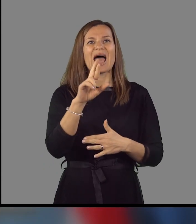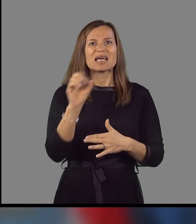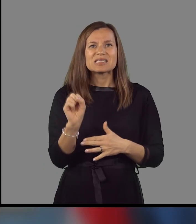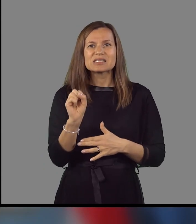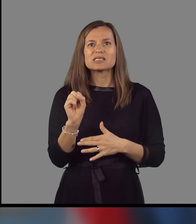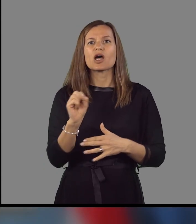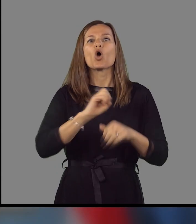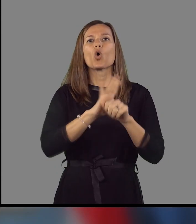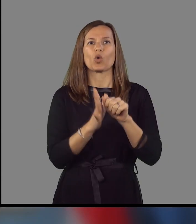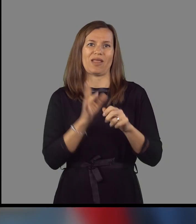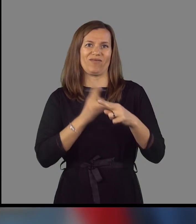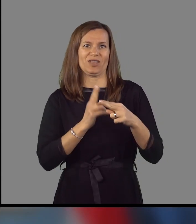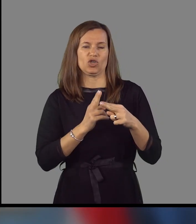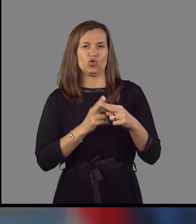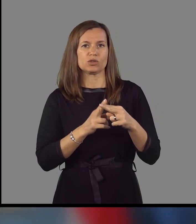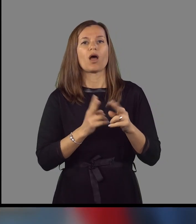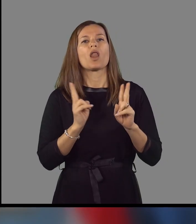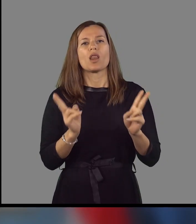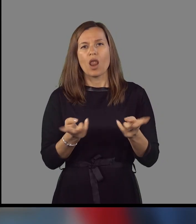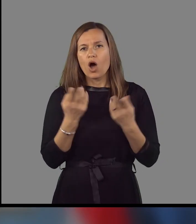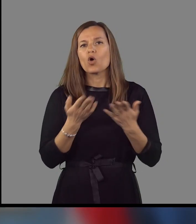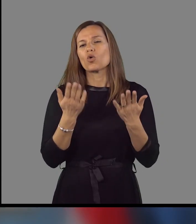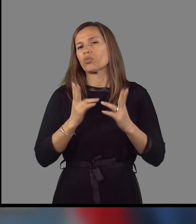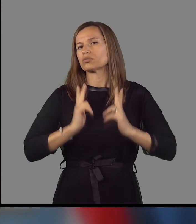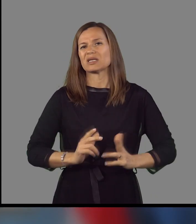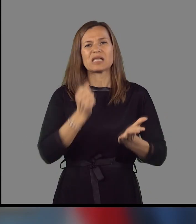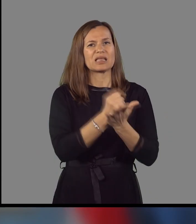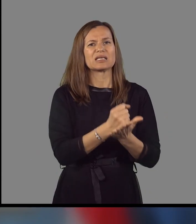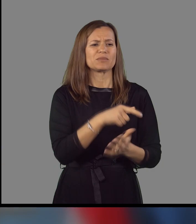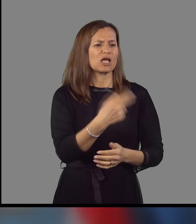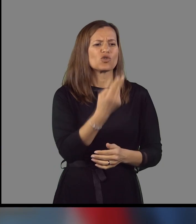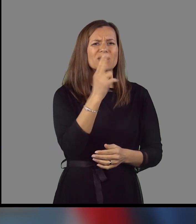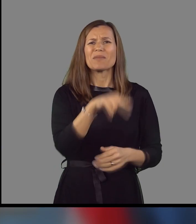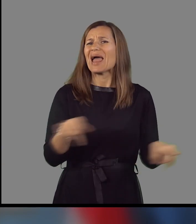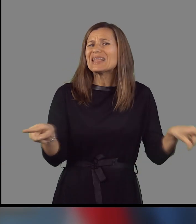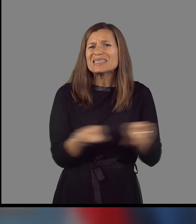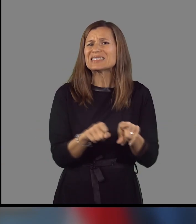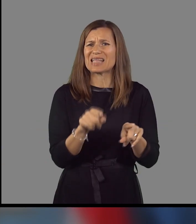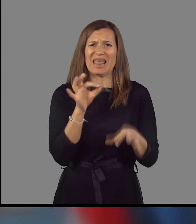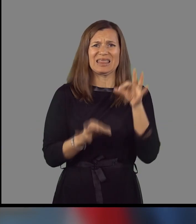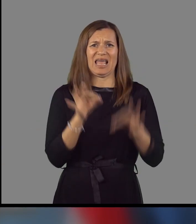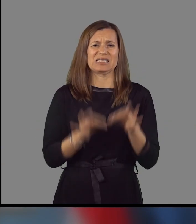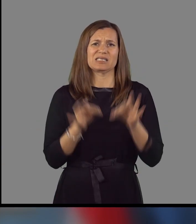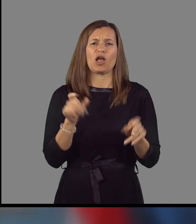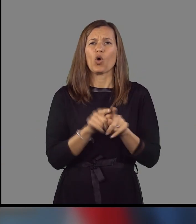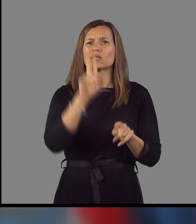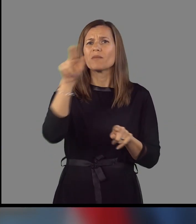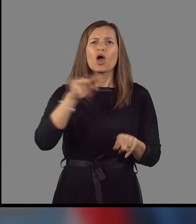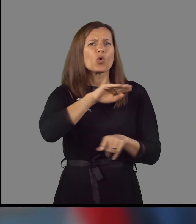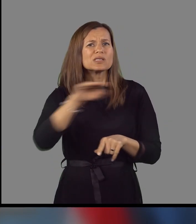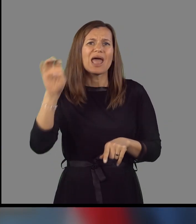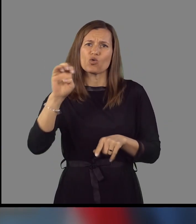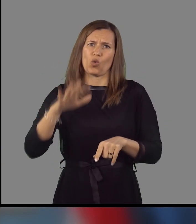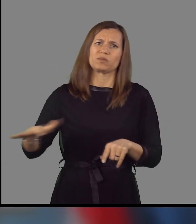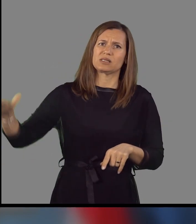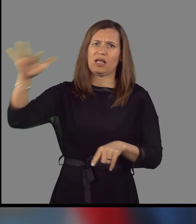koronavirus lahko mirno zatrdim, da ima Slovenija na voljo enake teste, kot jih uporabljajo vse